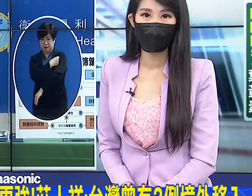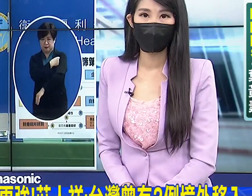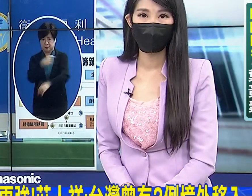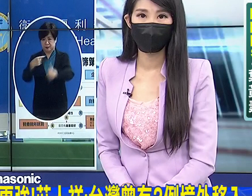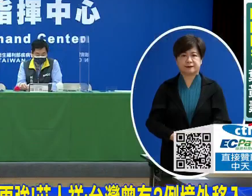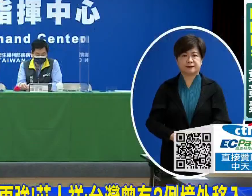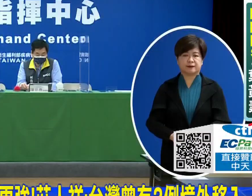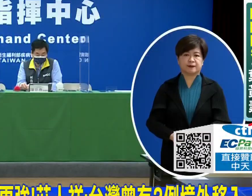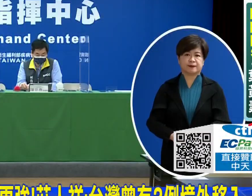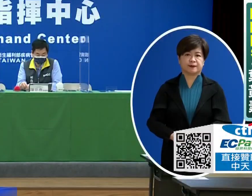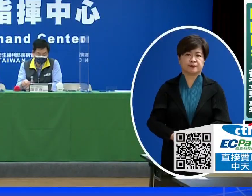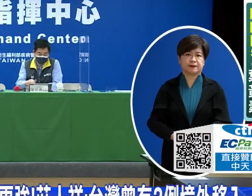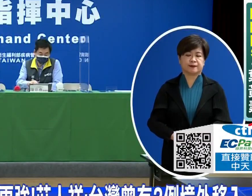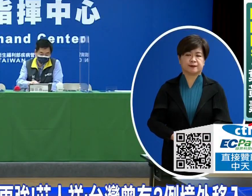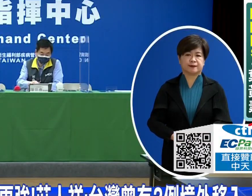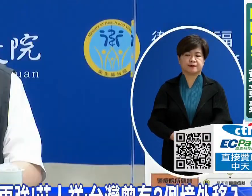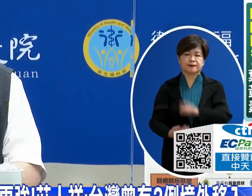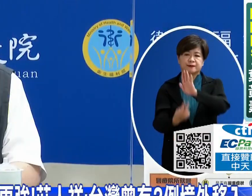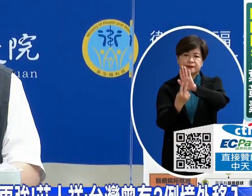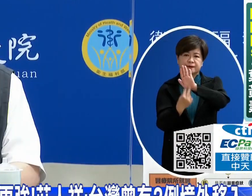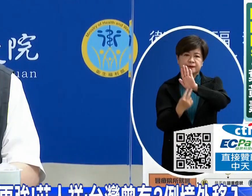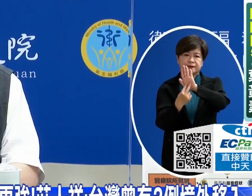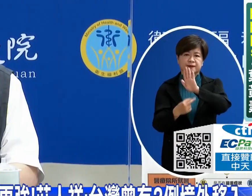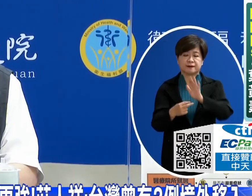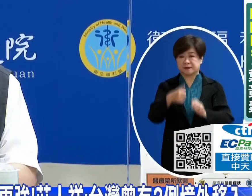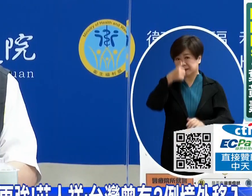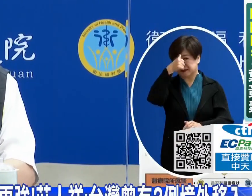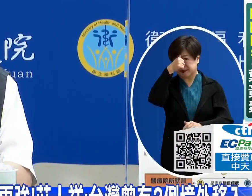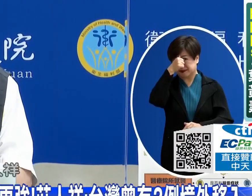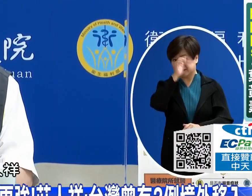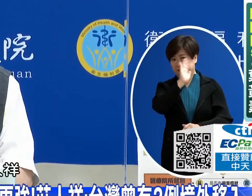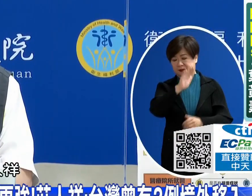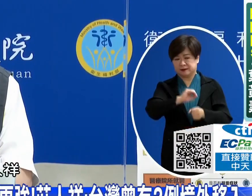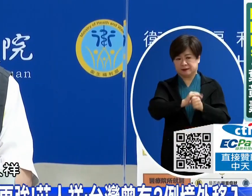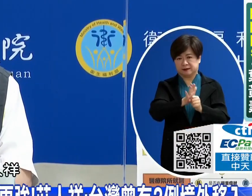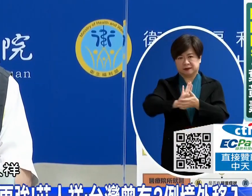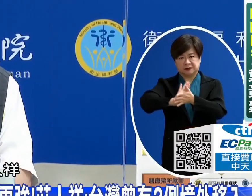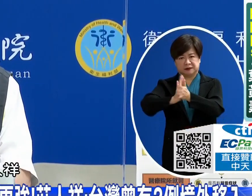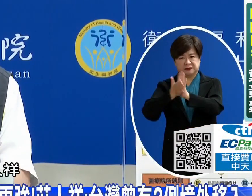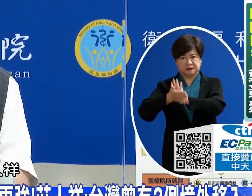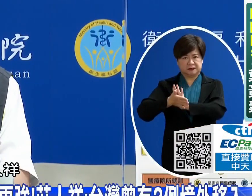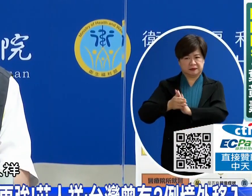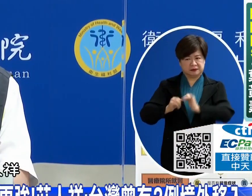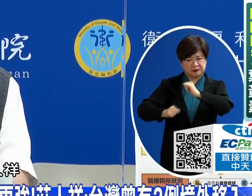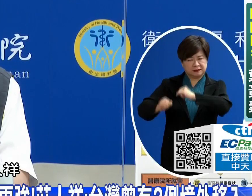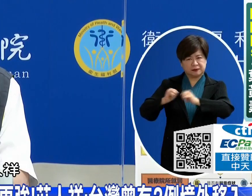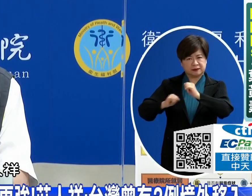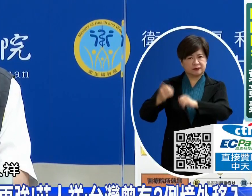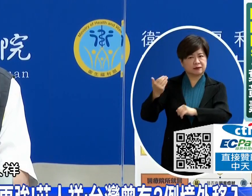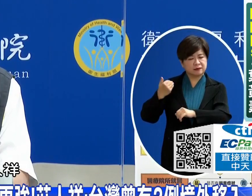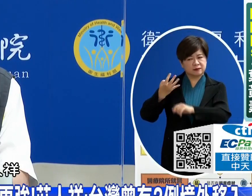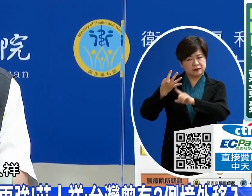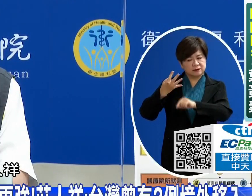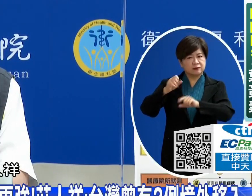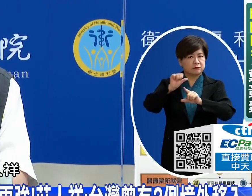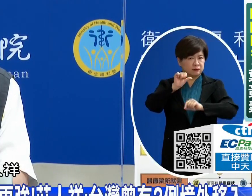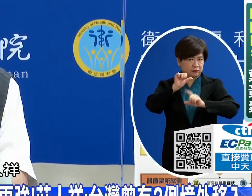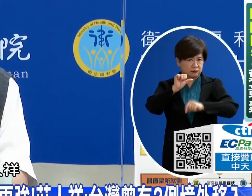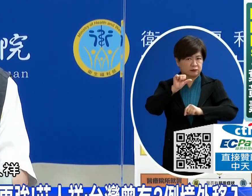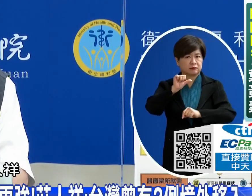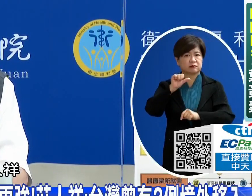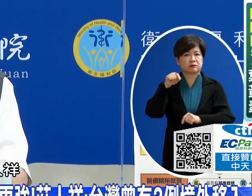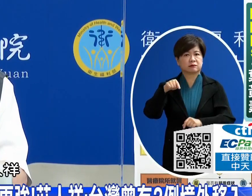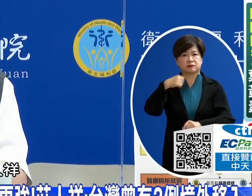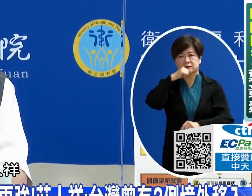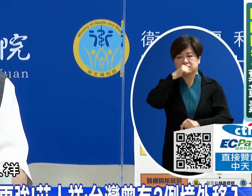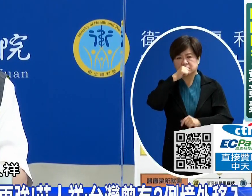心。 有关这个印度的变异株的部分，就是先前在四月到五月之间，我们有侦